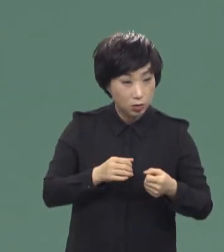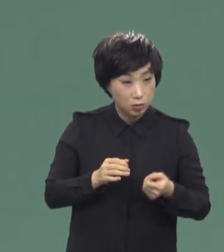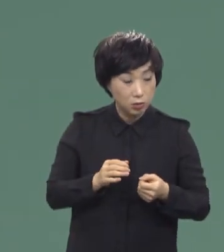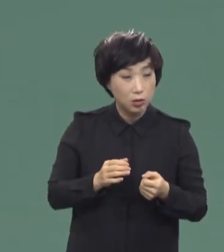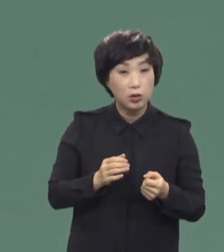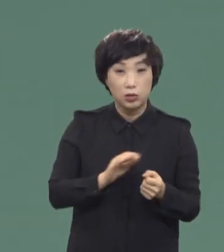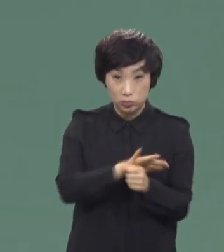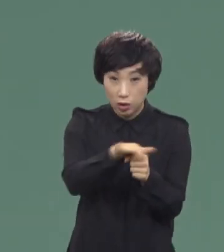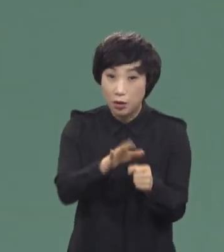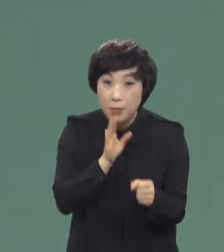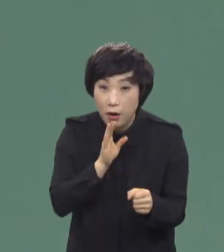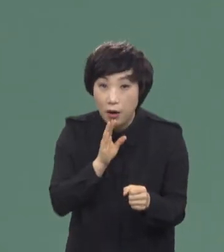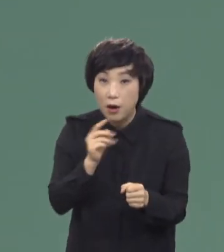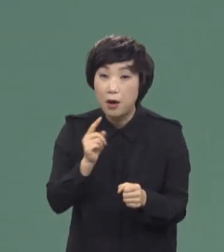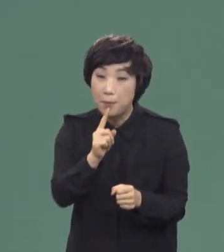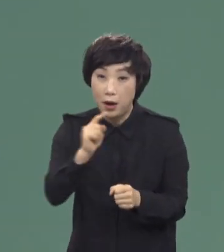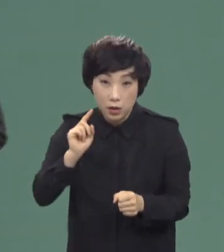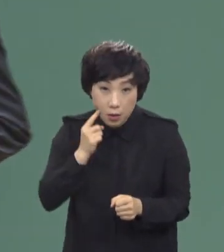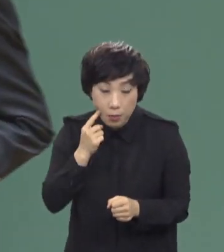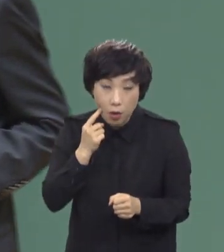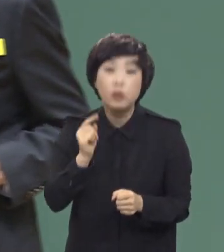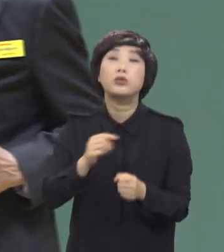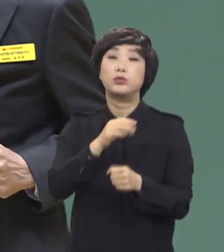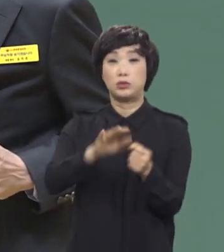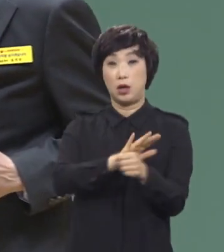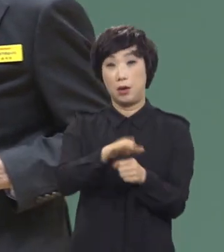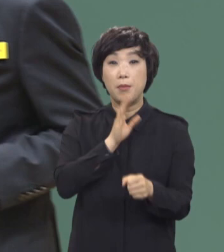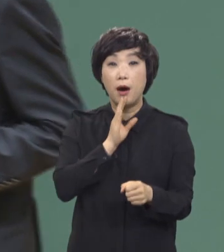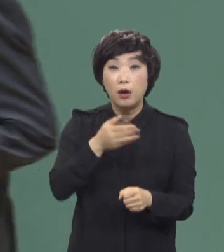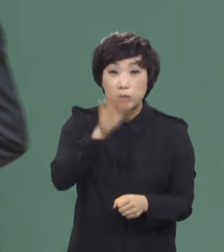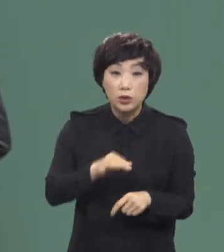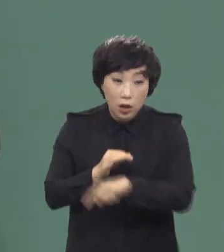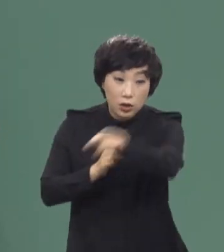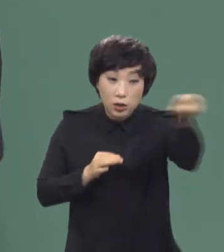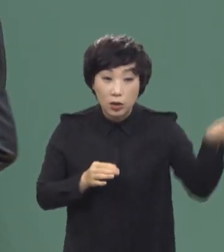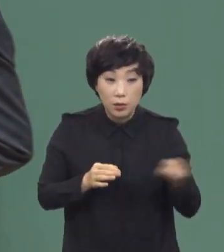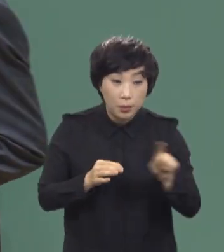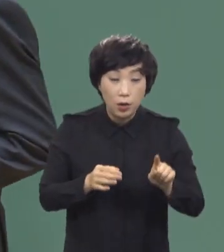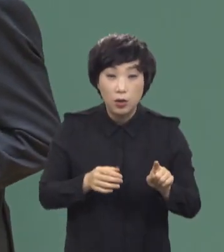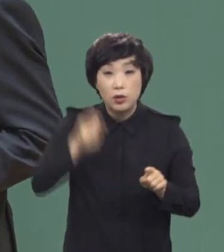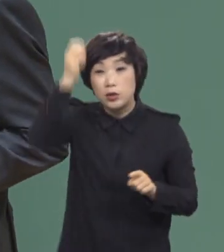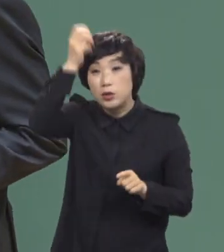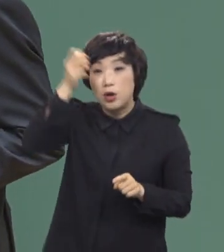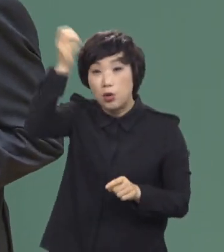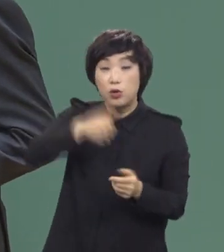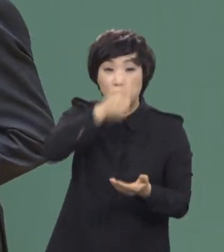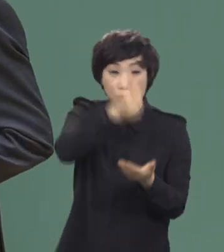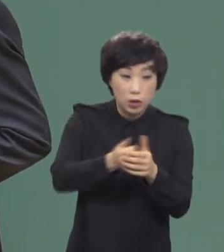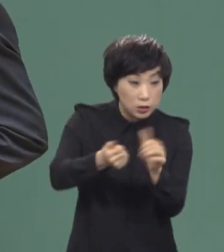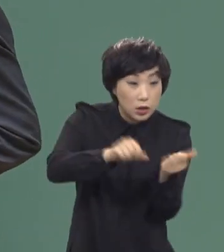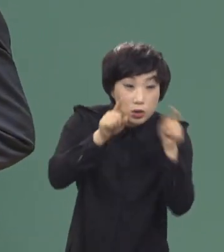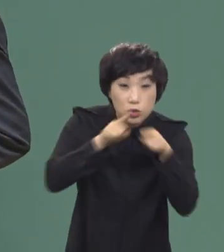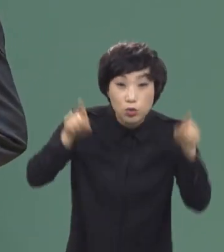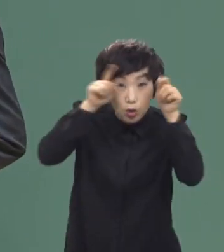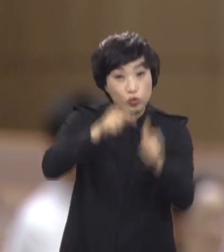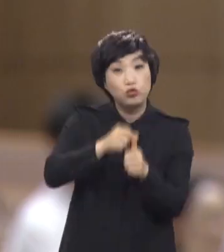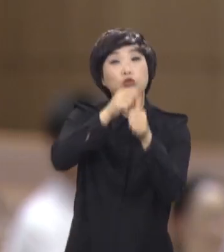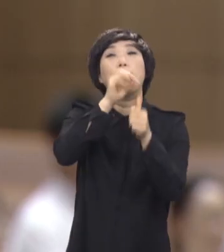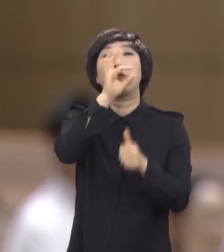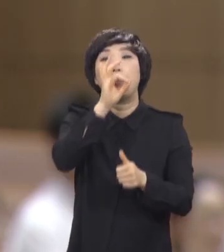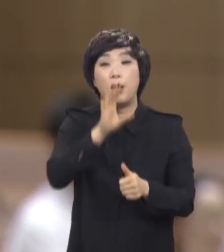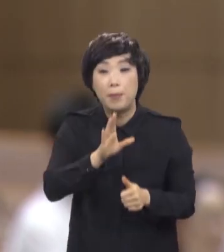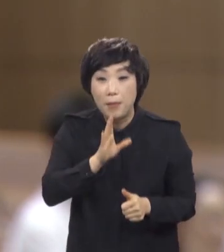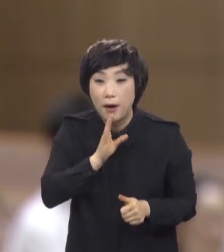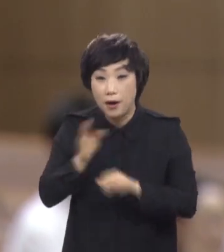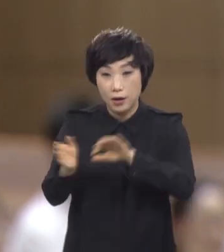이쁘게 해도 사랑입니다 그러나 그런 사랑은 영혼을 죄와 사망과 지옥에서 구원할 수 없으니 오직